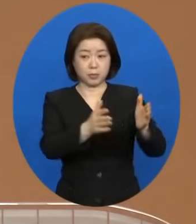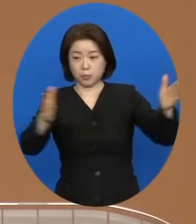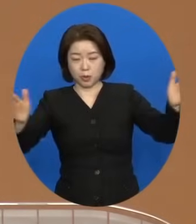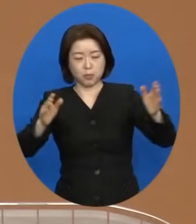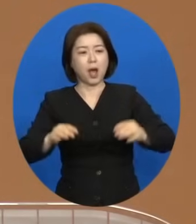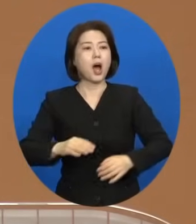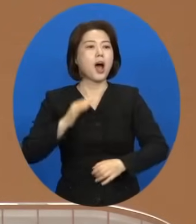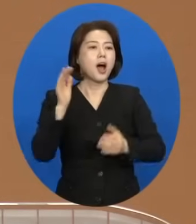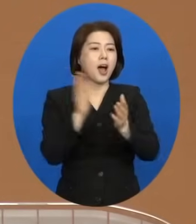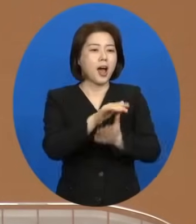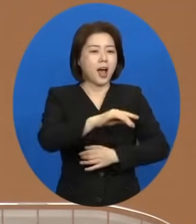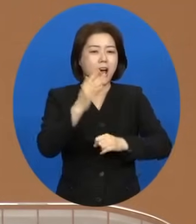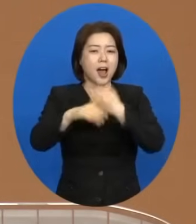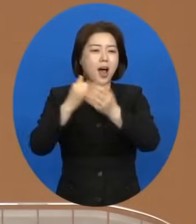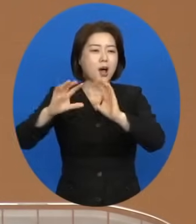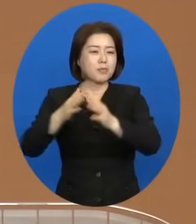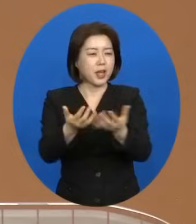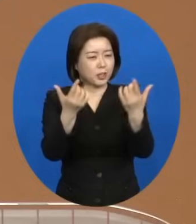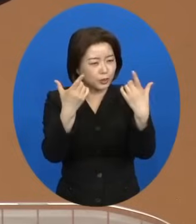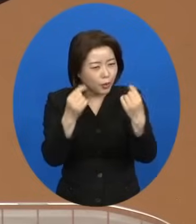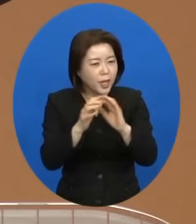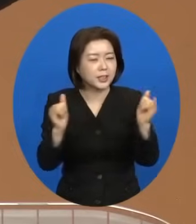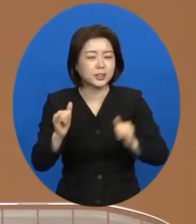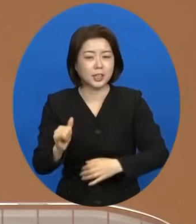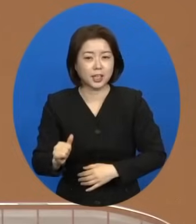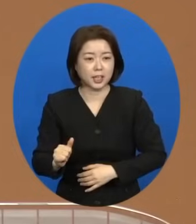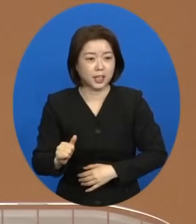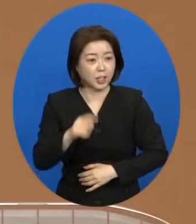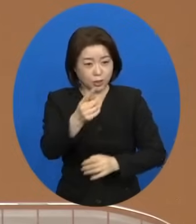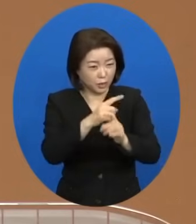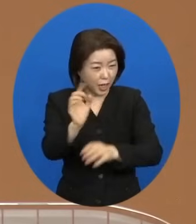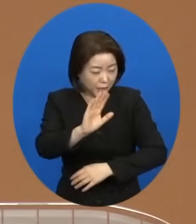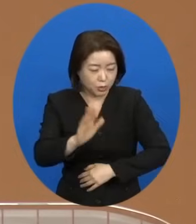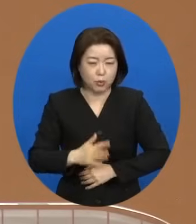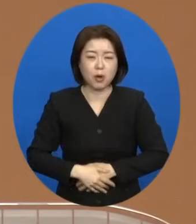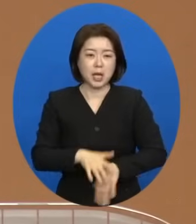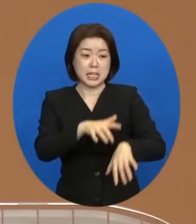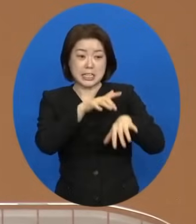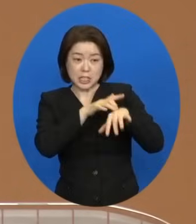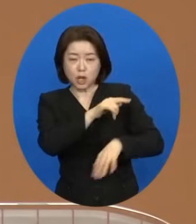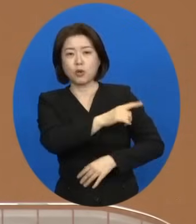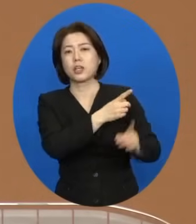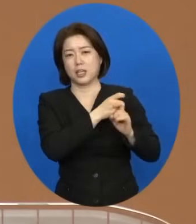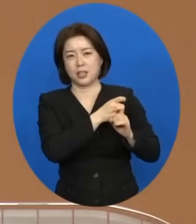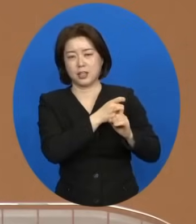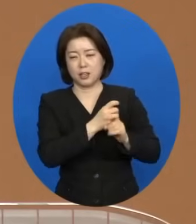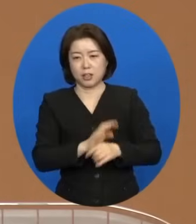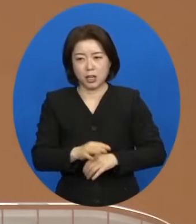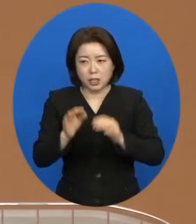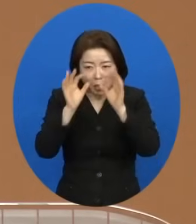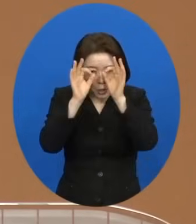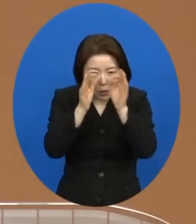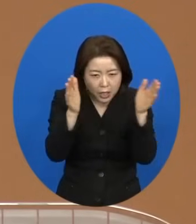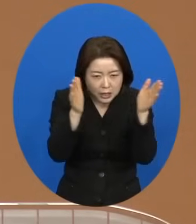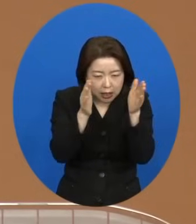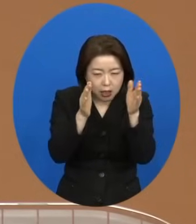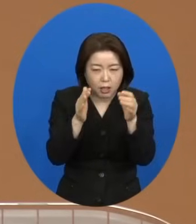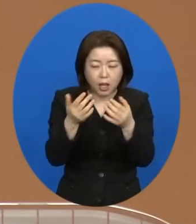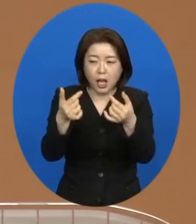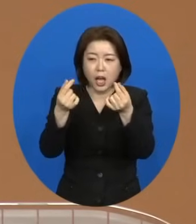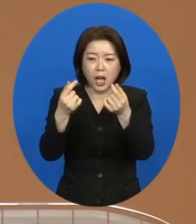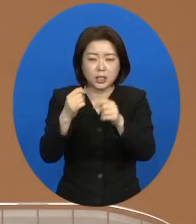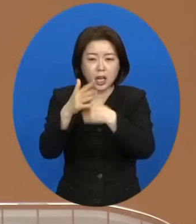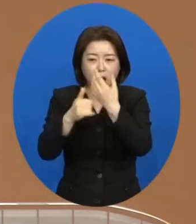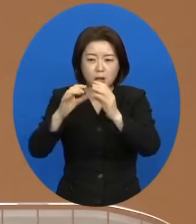하님 날의 동역자도 적은 우리의 마귀들 시가 좁아지니 같이 하나님 날의 일꾼들과 치구 받고 싸우는